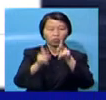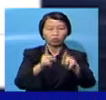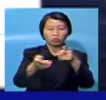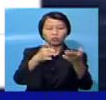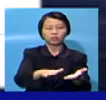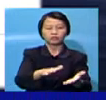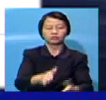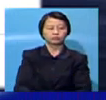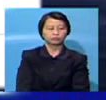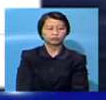orang awam